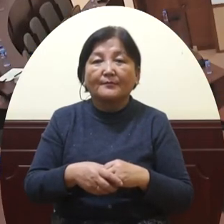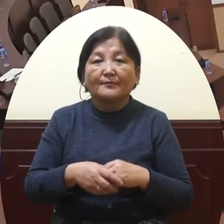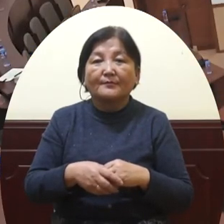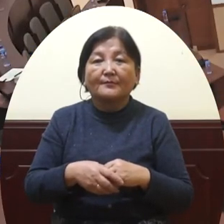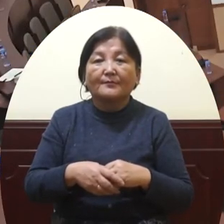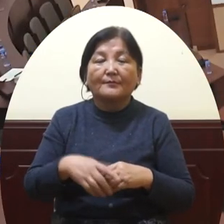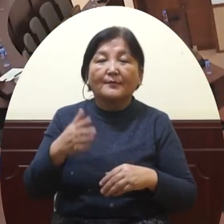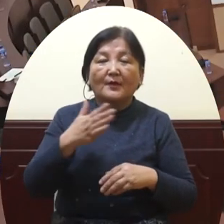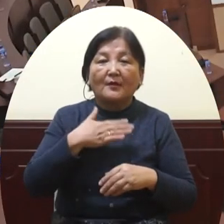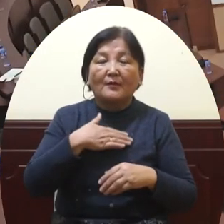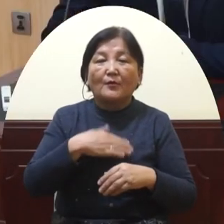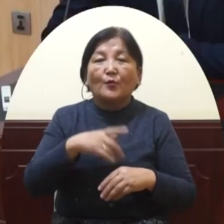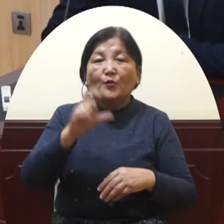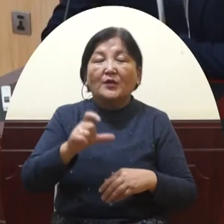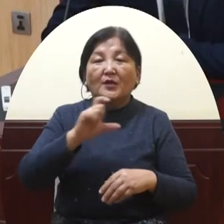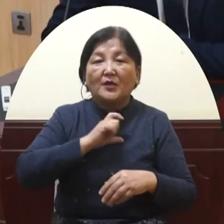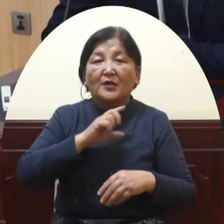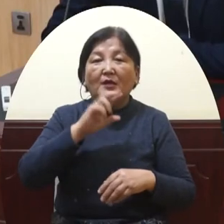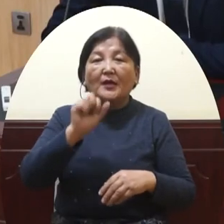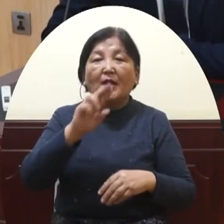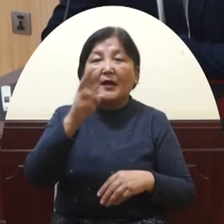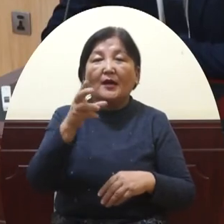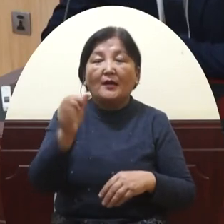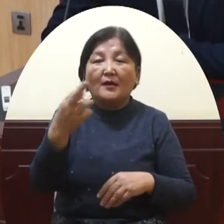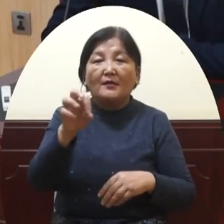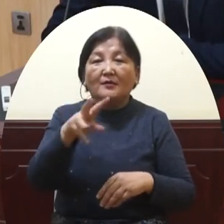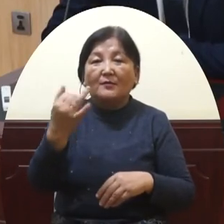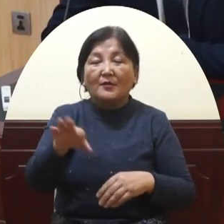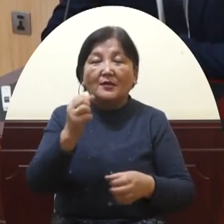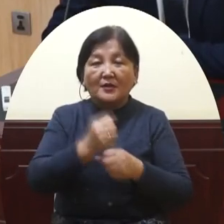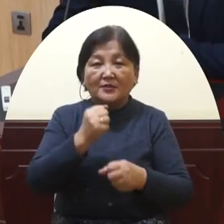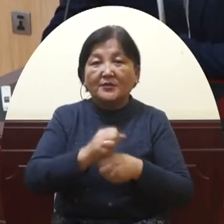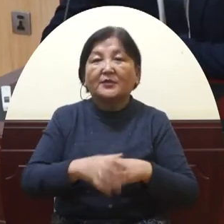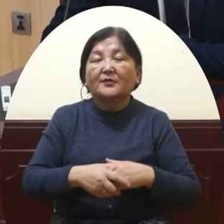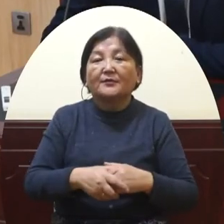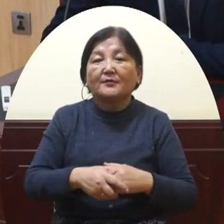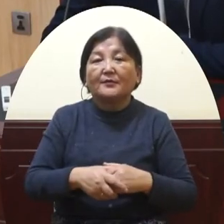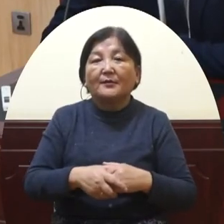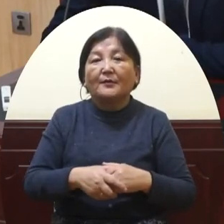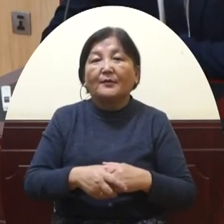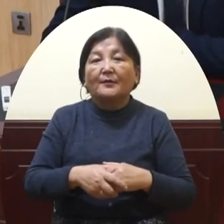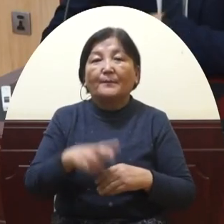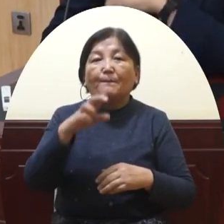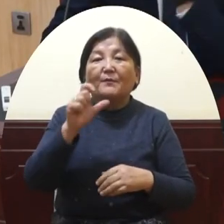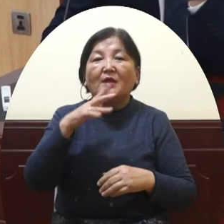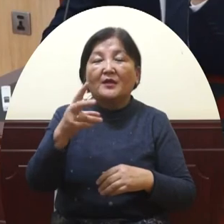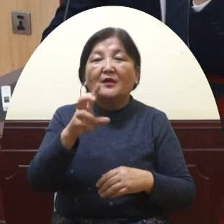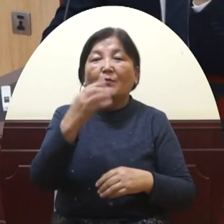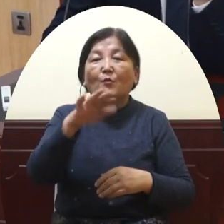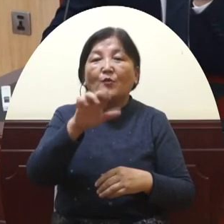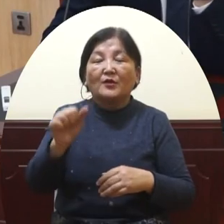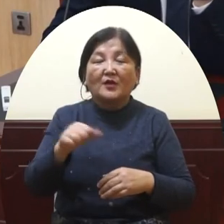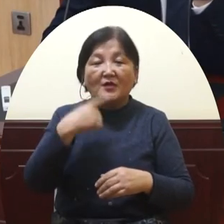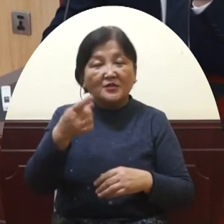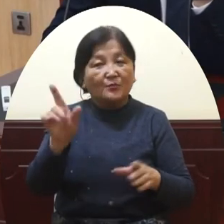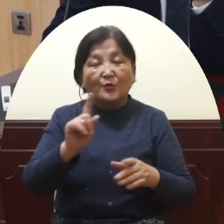Намын чинь гэдэг хүний эрх активист. Би болохоор гэрэлтээ тоглох зүгээр одоо бэлэн будаад гэж хэмжиж жоохон санагдаж